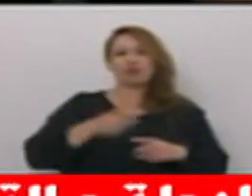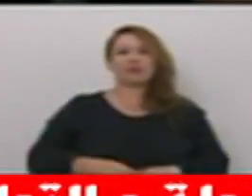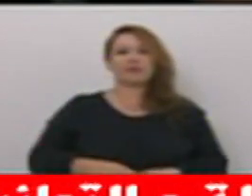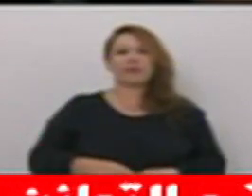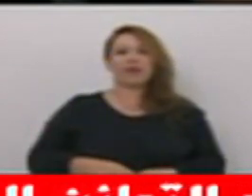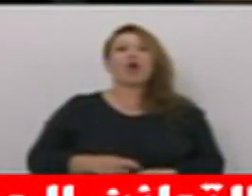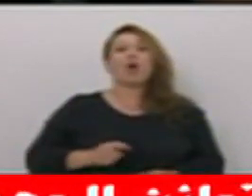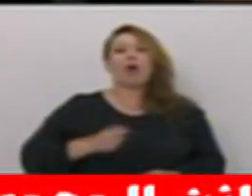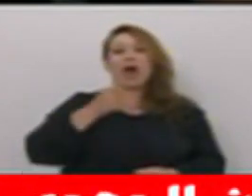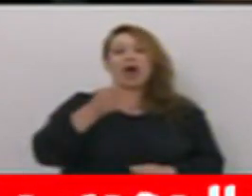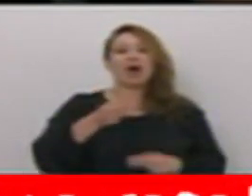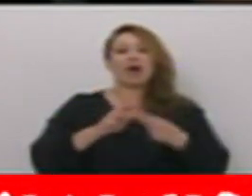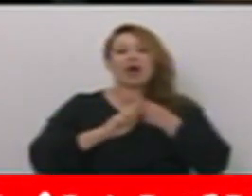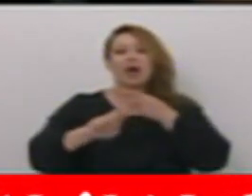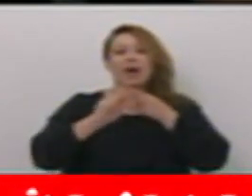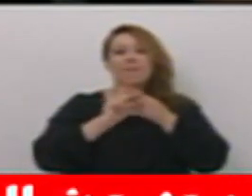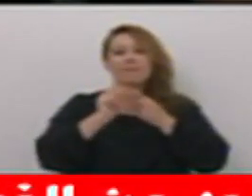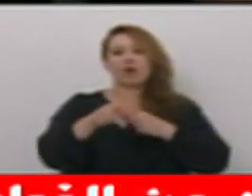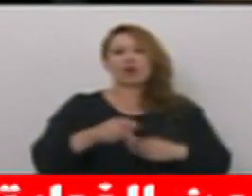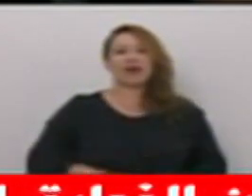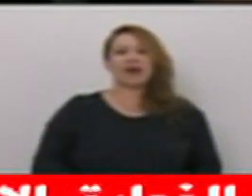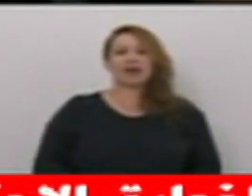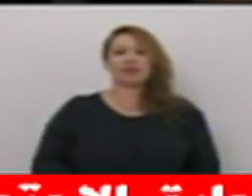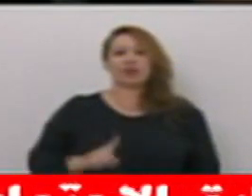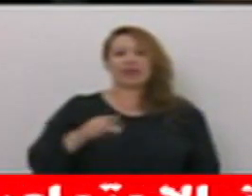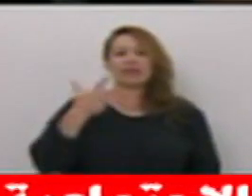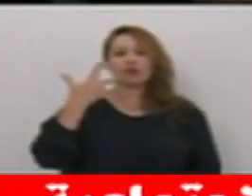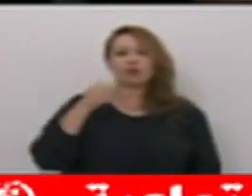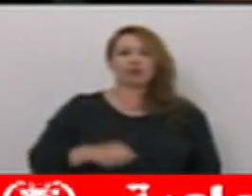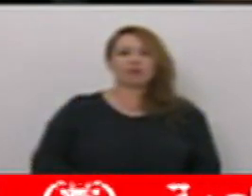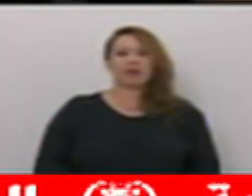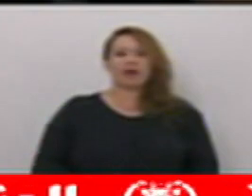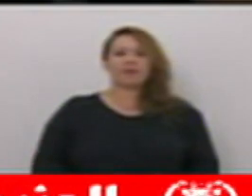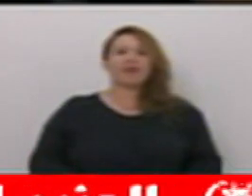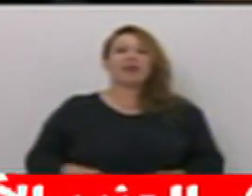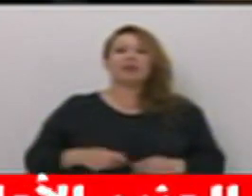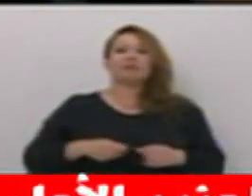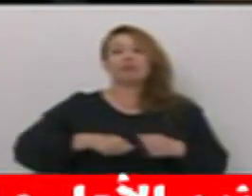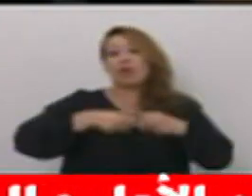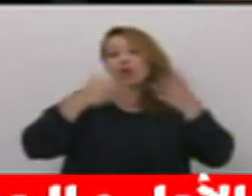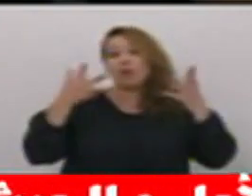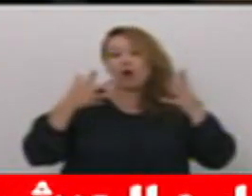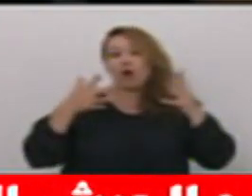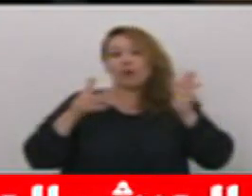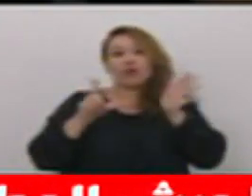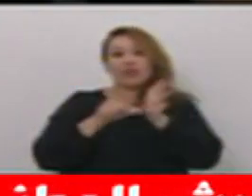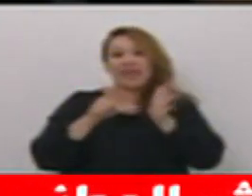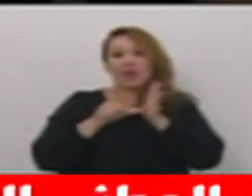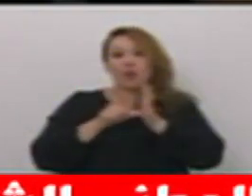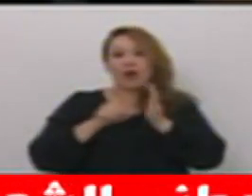63 وكالة وقد يلجأ إليها أثناء عملية التصويت. النصاب القانوني المطلوب مكتمل